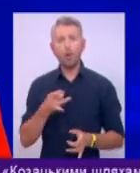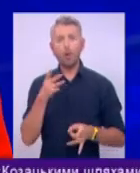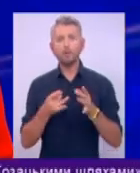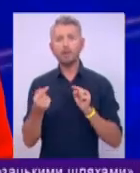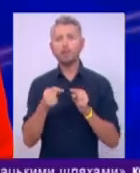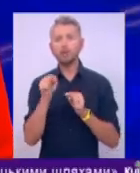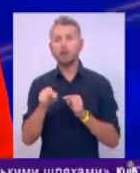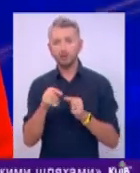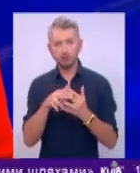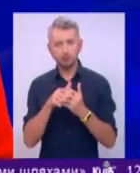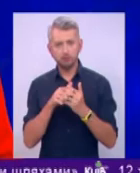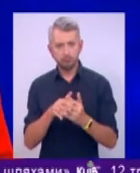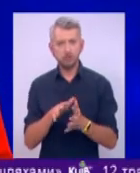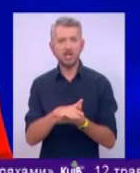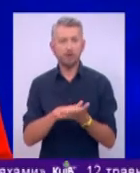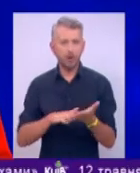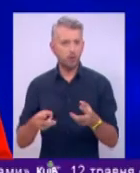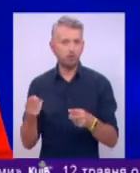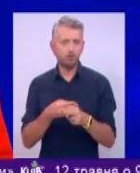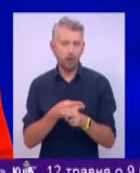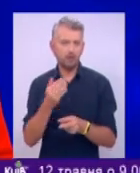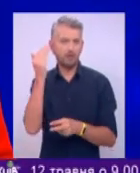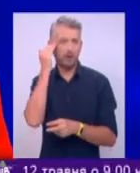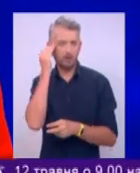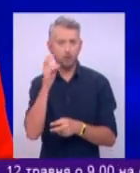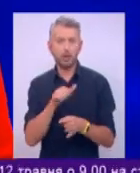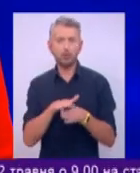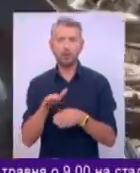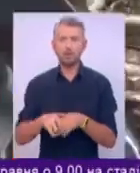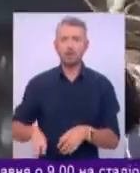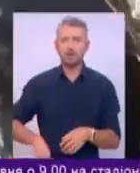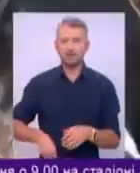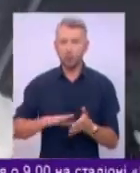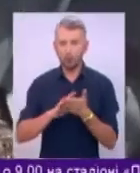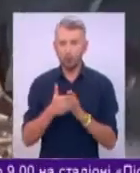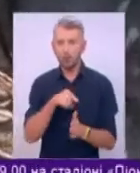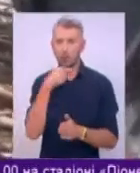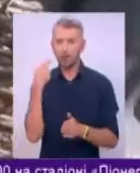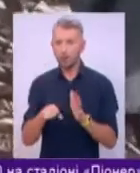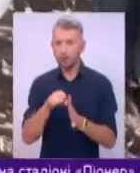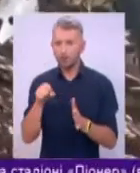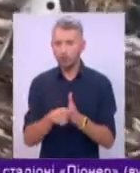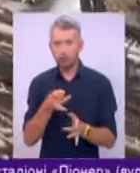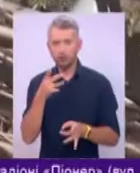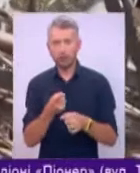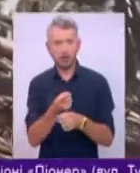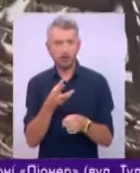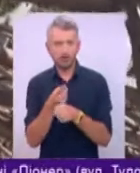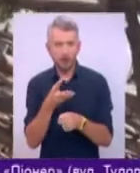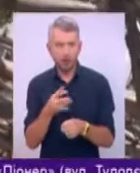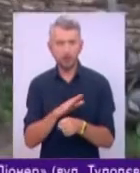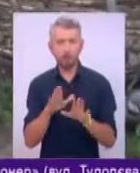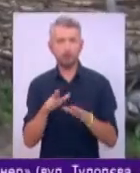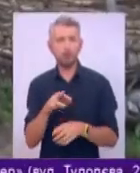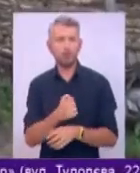Обстріли противника на передовій тим часом тривають і без натяку на дотримання мінських угод. Російські окупанти гатять важкою артилерією і не